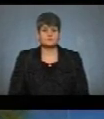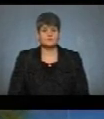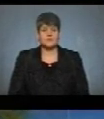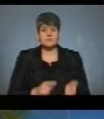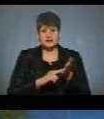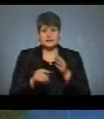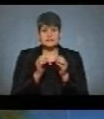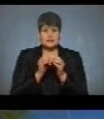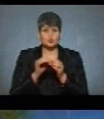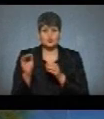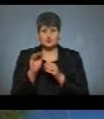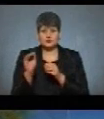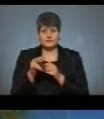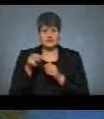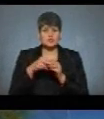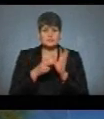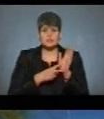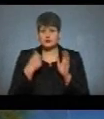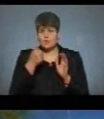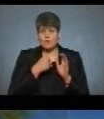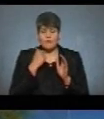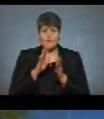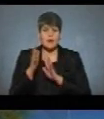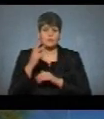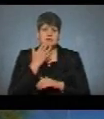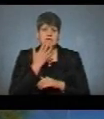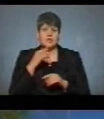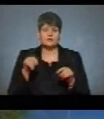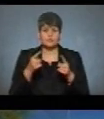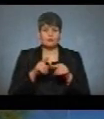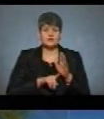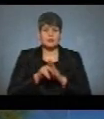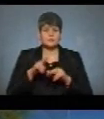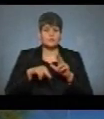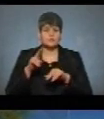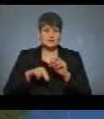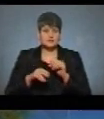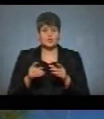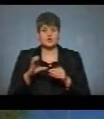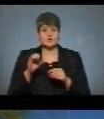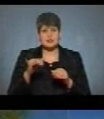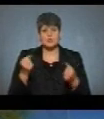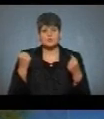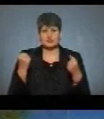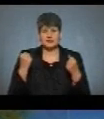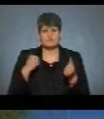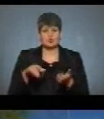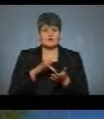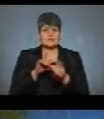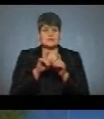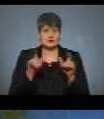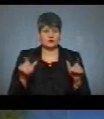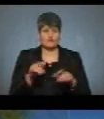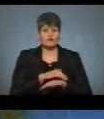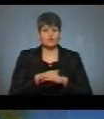Зазначу, 10 жовтня 2017 року у Парку національного відродження почали будівництво соціально-спортивного центру «Вулична академія».